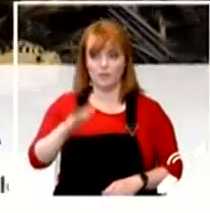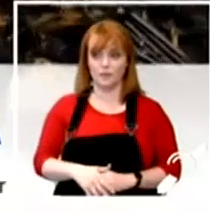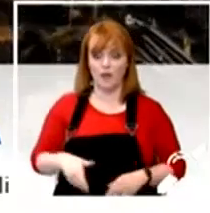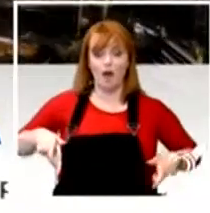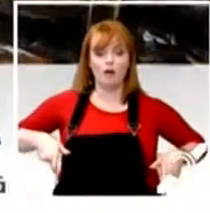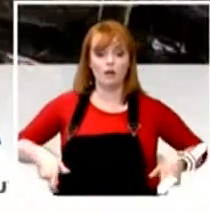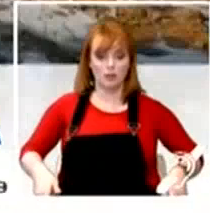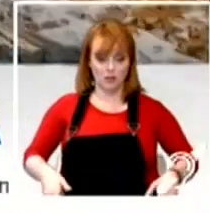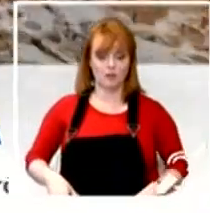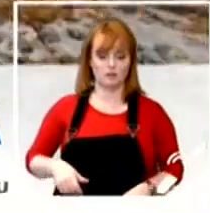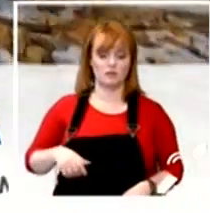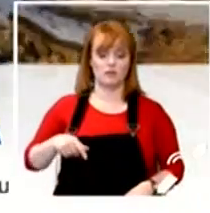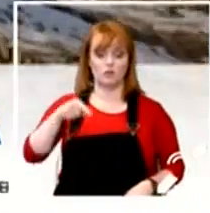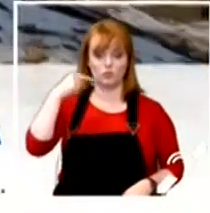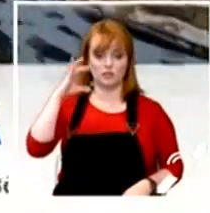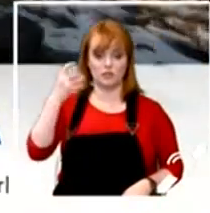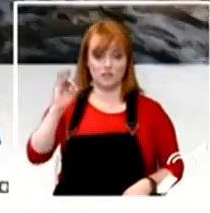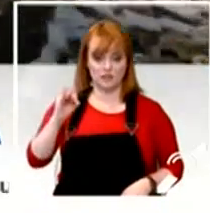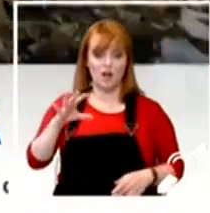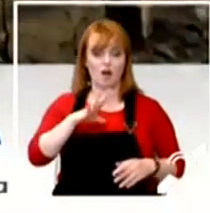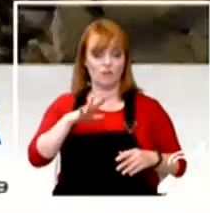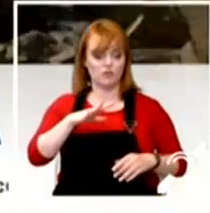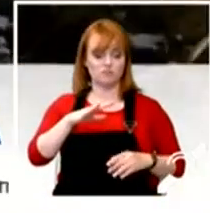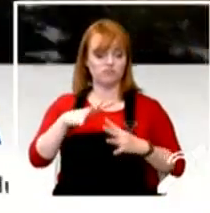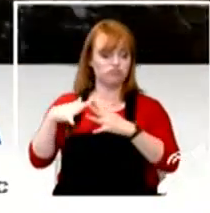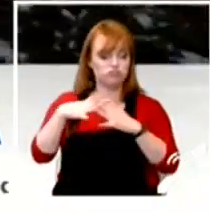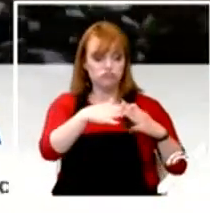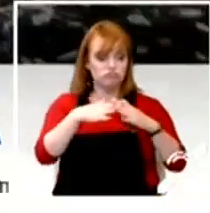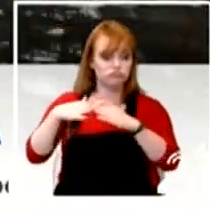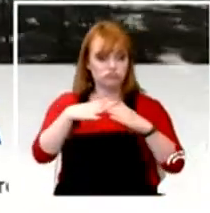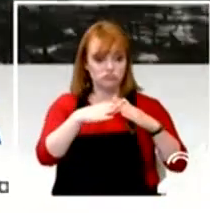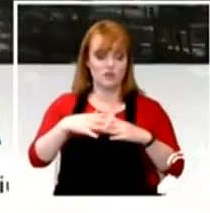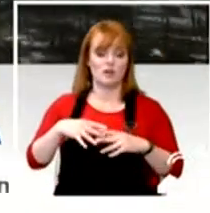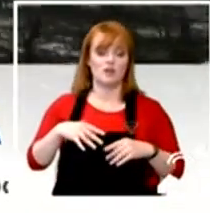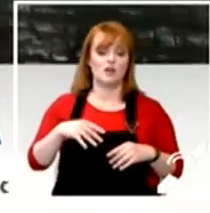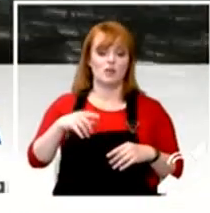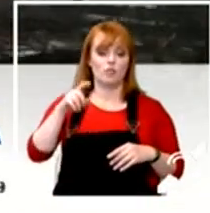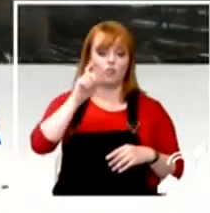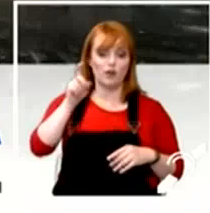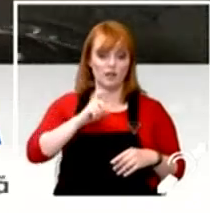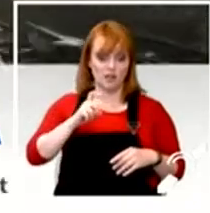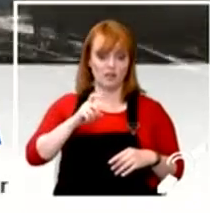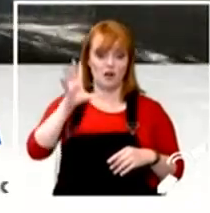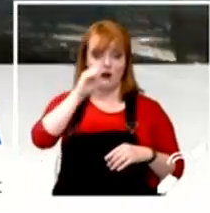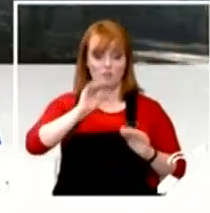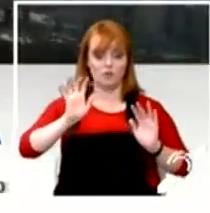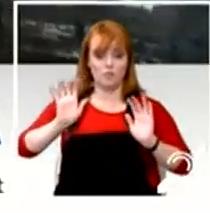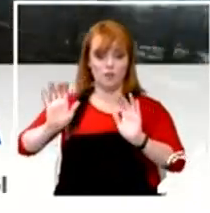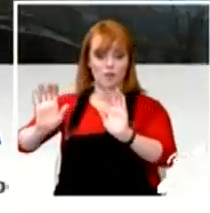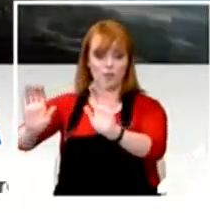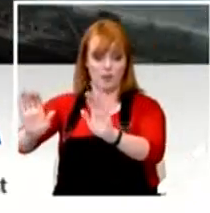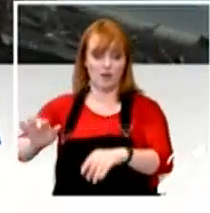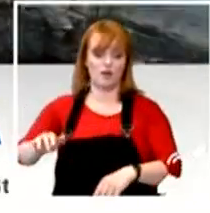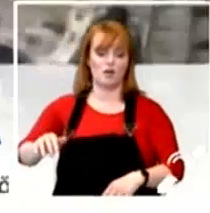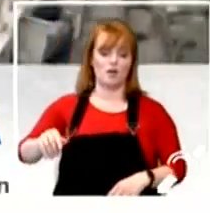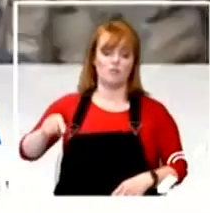Generalul Alexandru Sirski a spus că pe fondul unor bătălii aprige, unitățile ucrainene au împins forțele ruse de pe unele poziții din Bahmut, oraș ocupat în